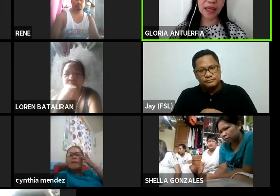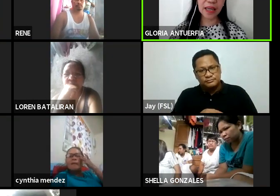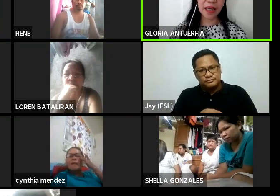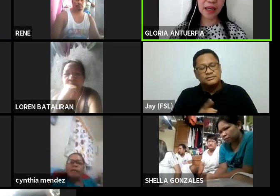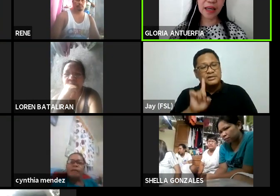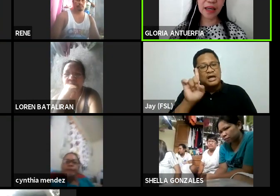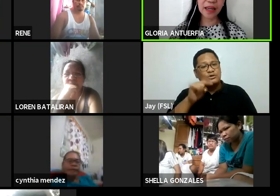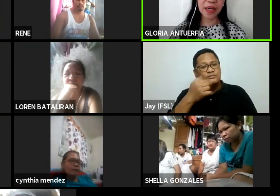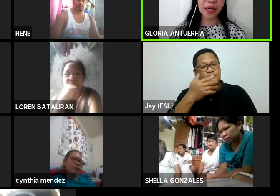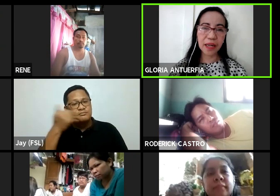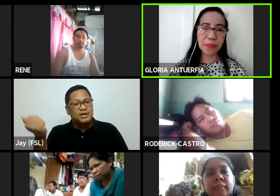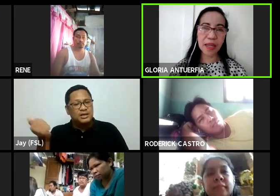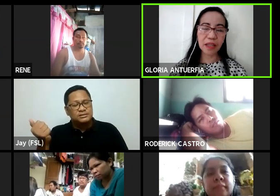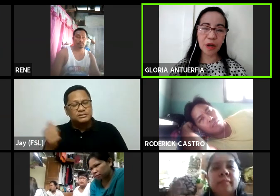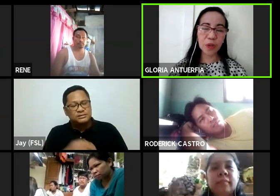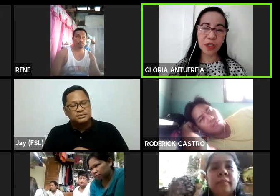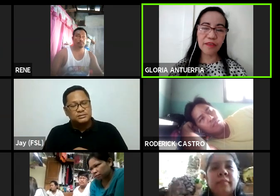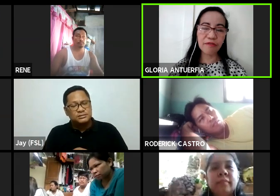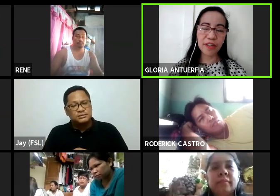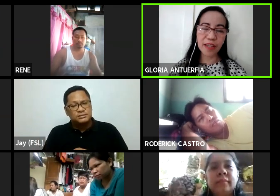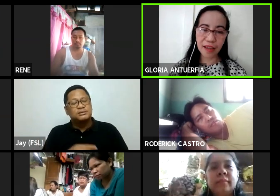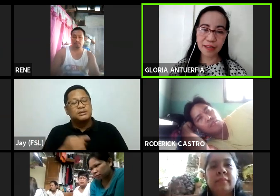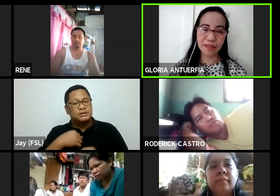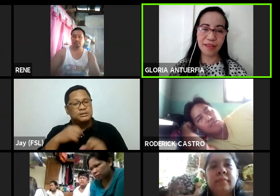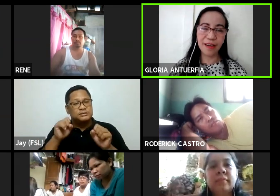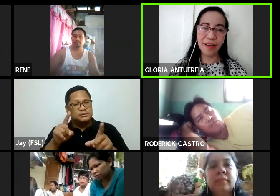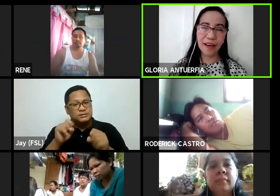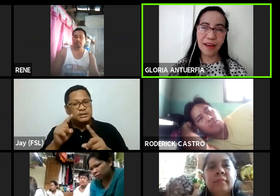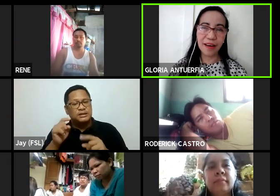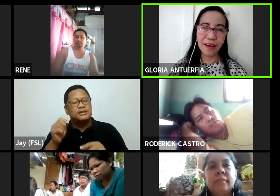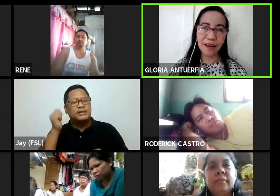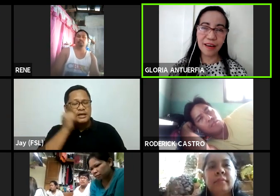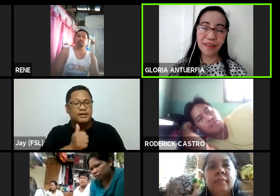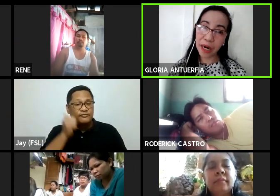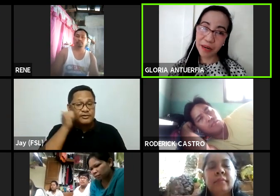the best na nabibenta ko noon every day is